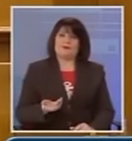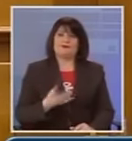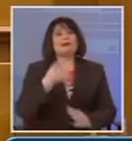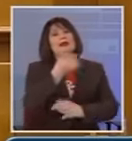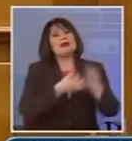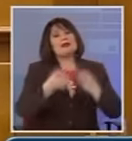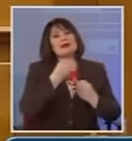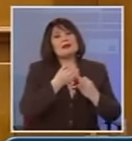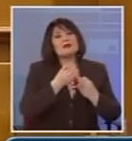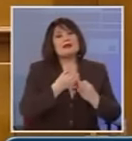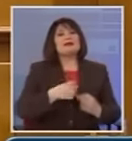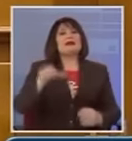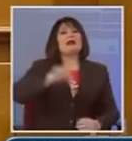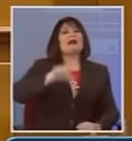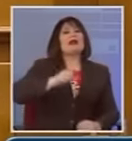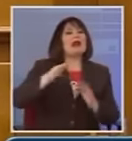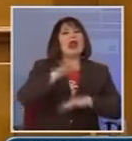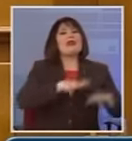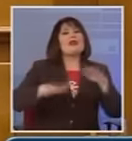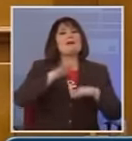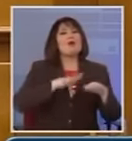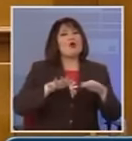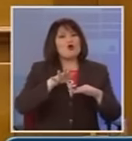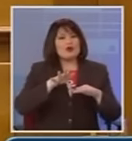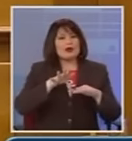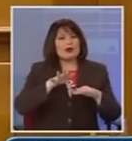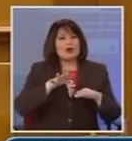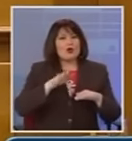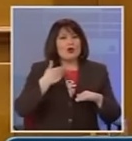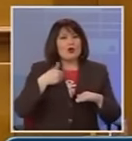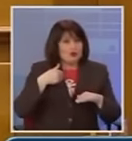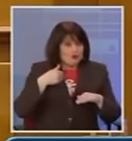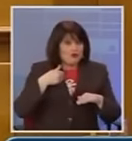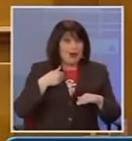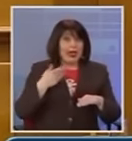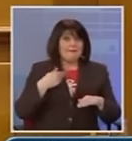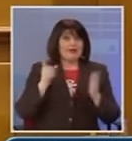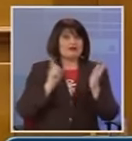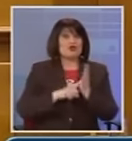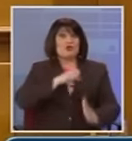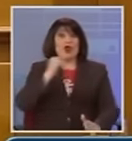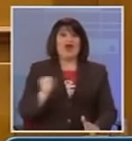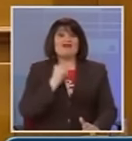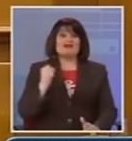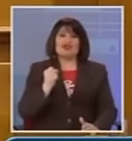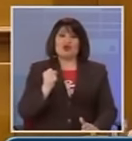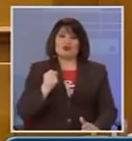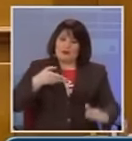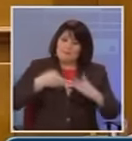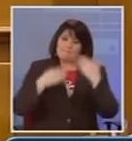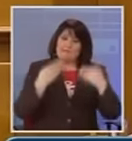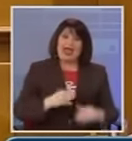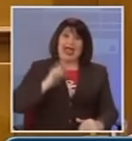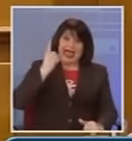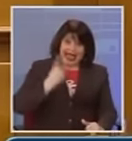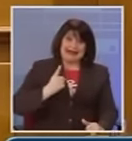Μιλήσατε ακόμα για το χτύπημα του αθρεμπορίου καυσίμων. Εμείς περάσαμε νόμο αυστηρότατο. Ήδη το κράτος εισπράττει ένα επιπλέον δισεκατομμύριο